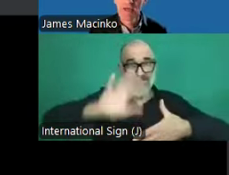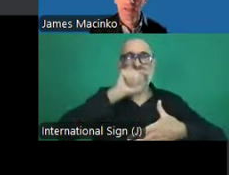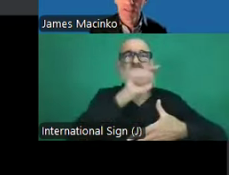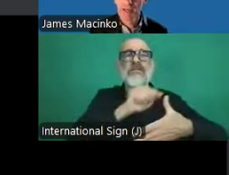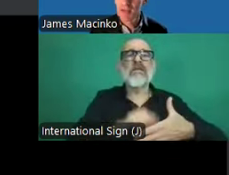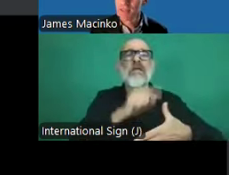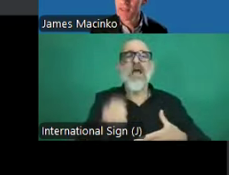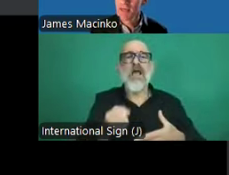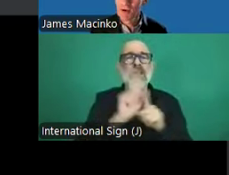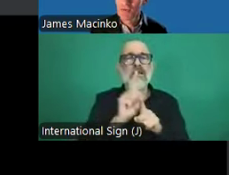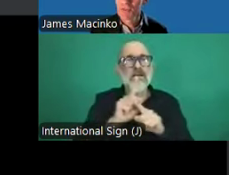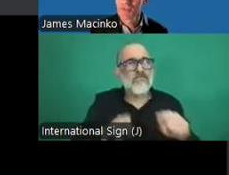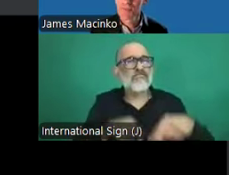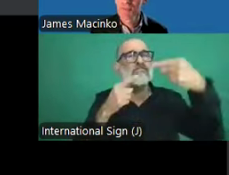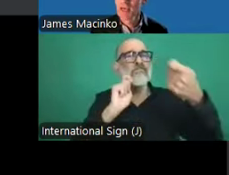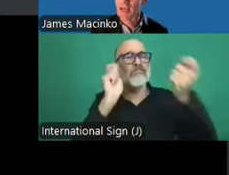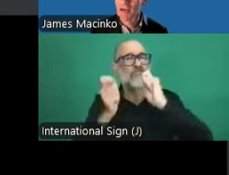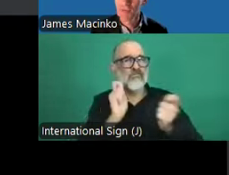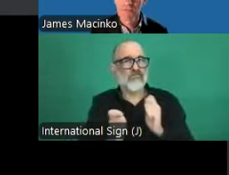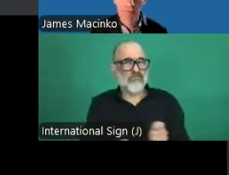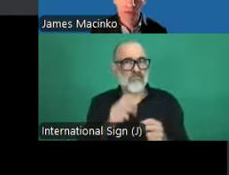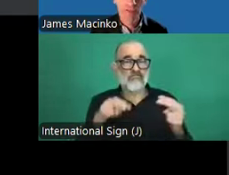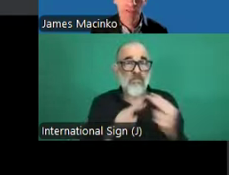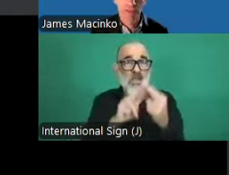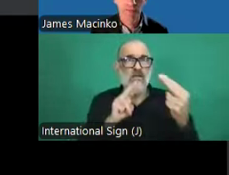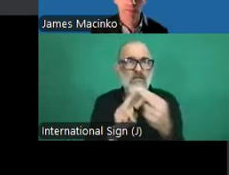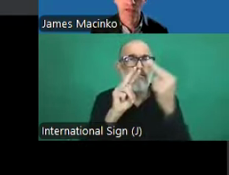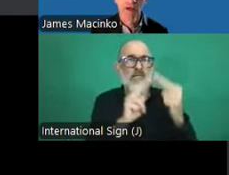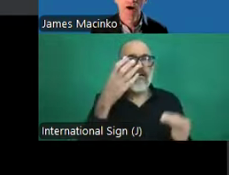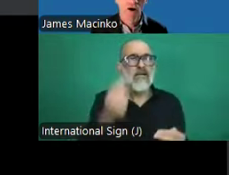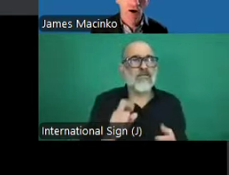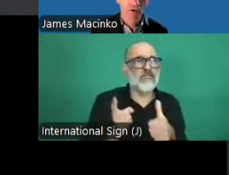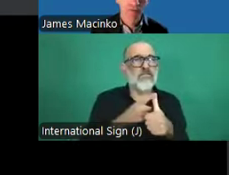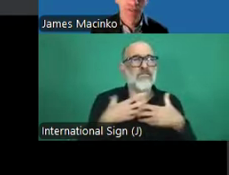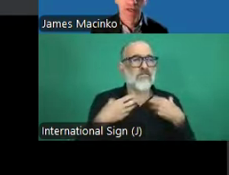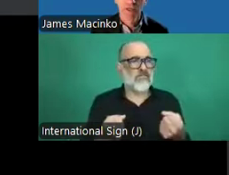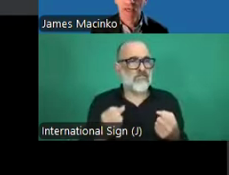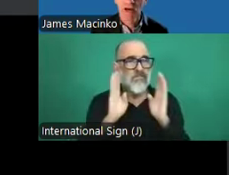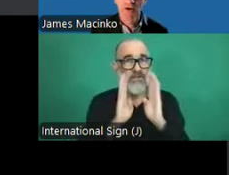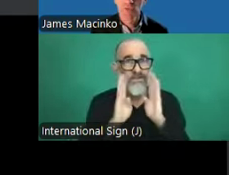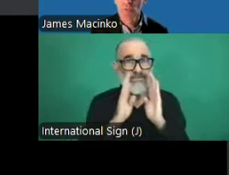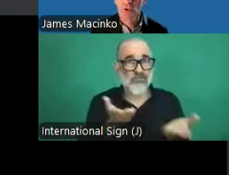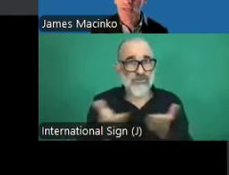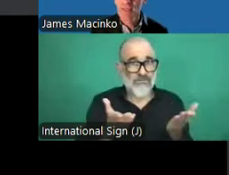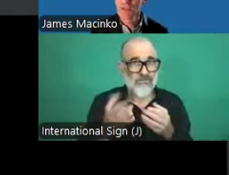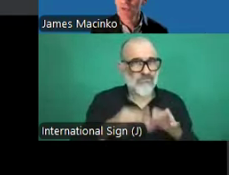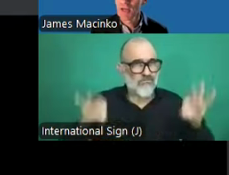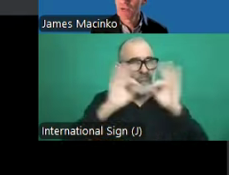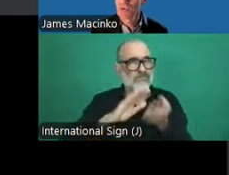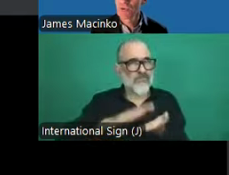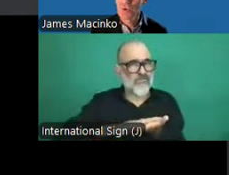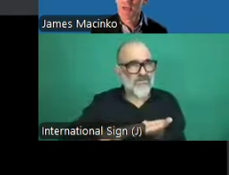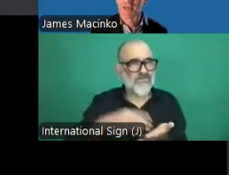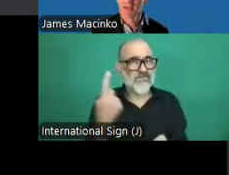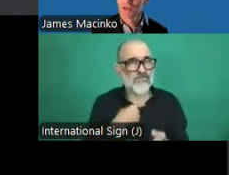soit complète. Nous avons des systèmes fragmentés, pas